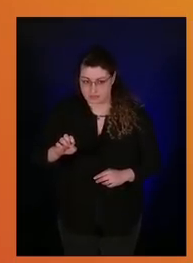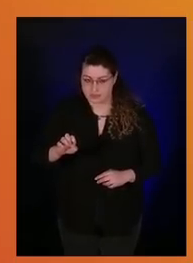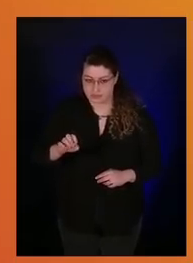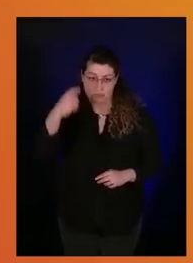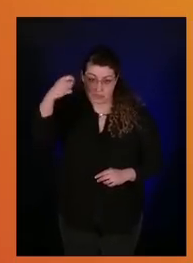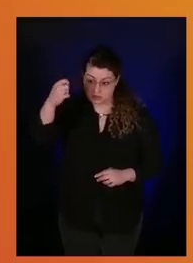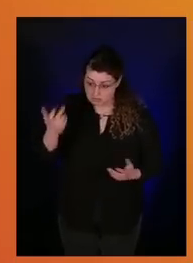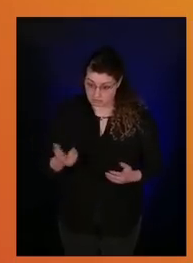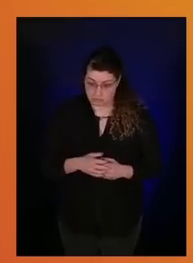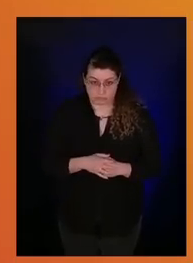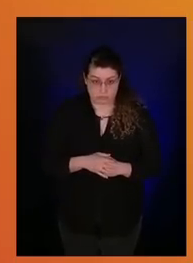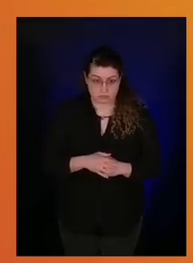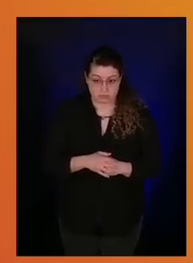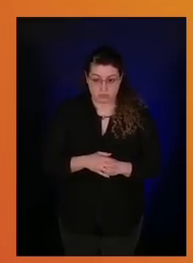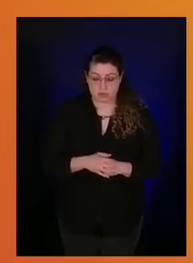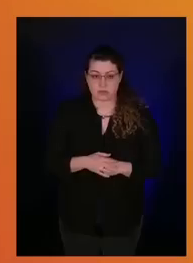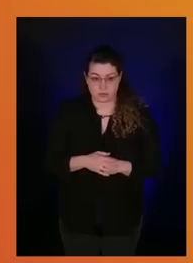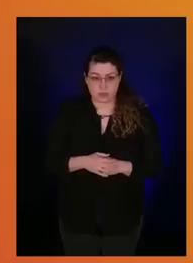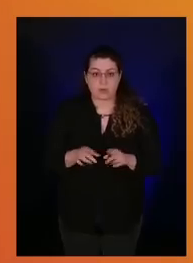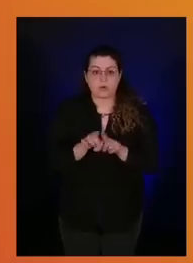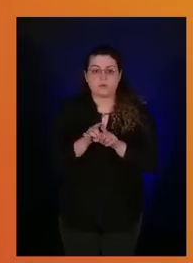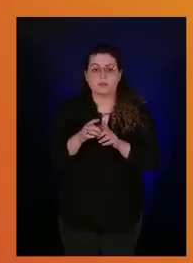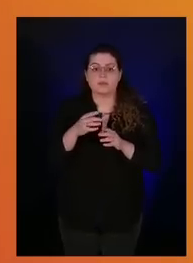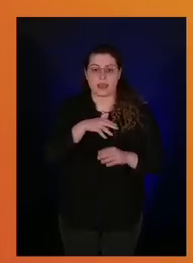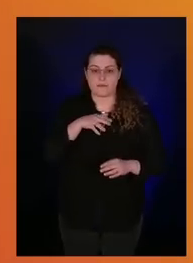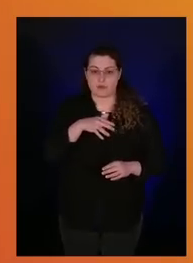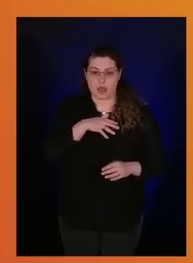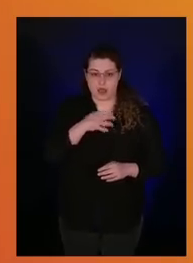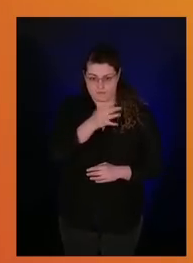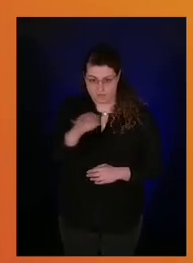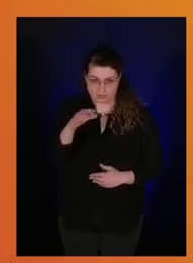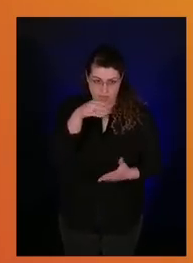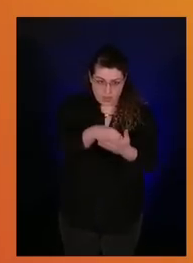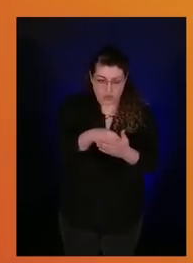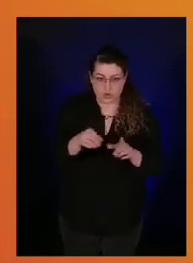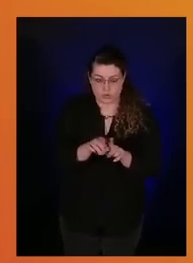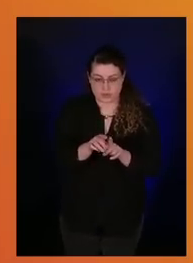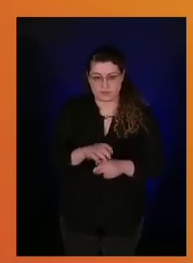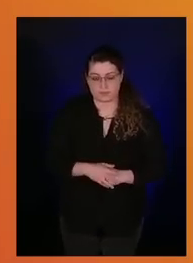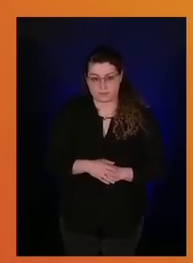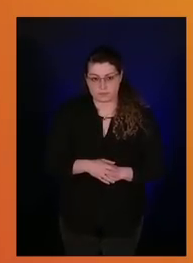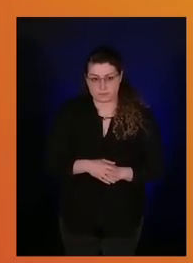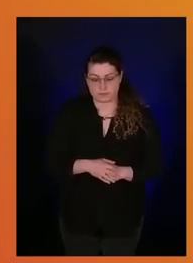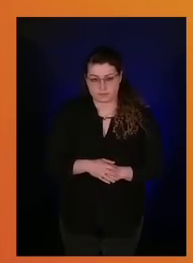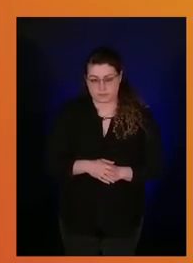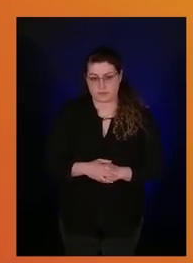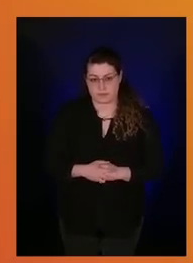accueille aussi des syndicats des avocats de France, le SAF. On accueille Krivine Judith.